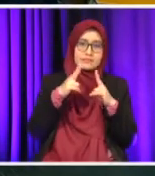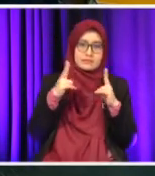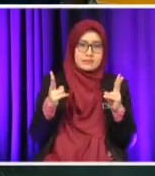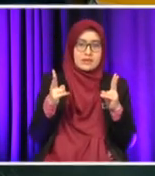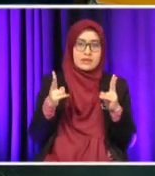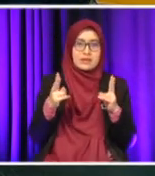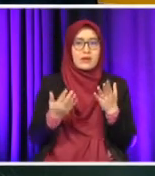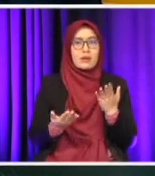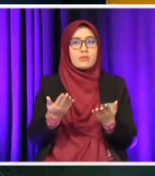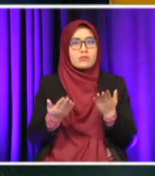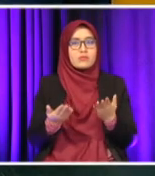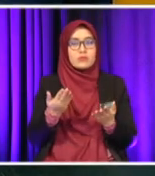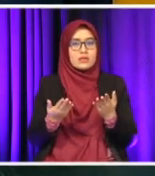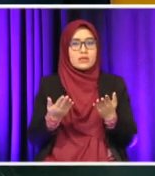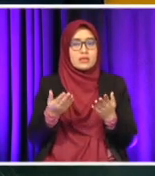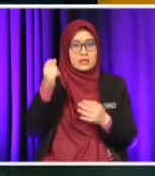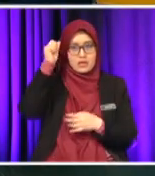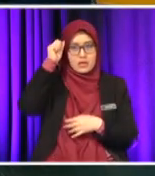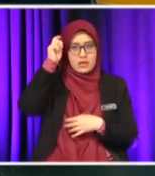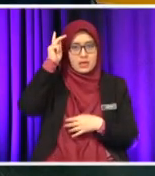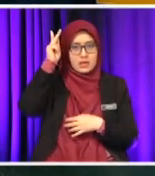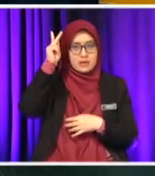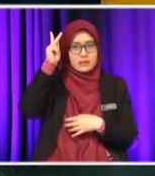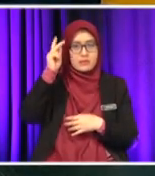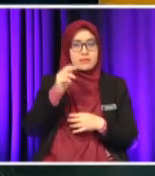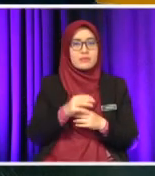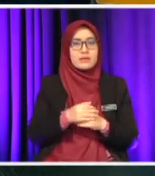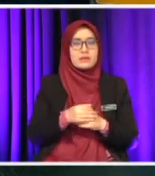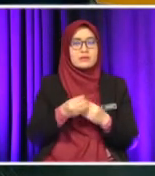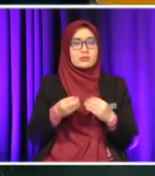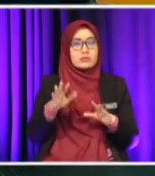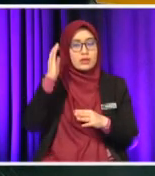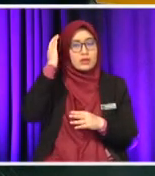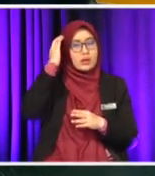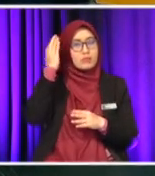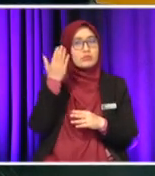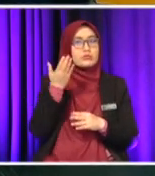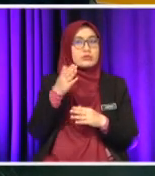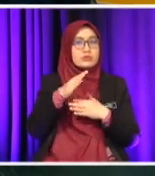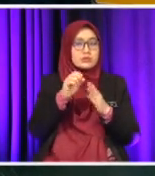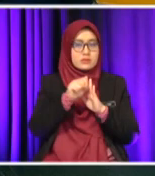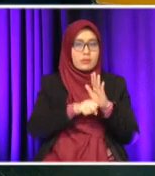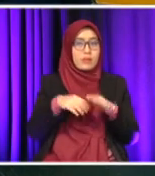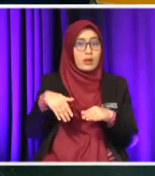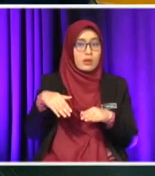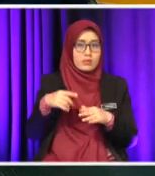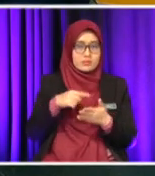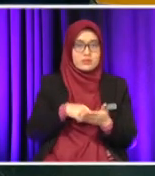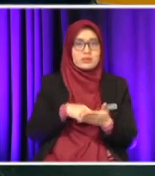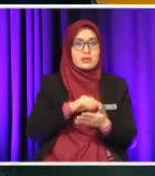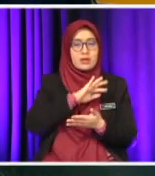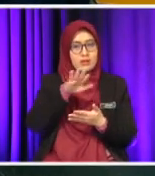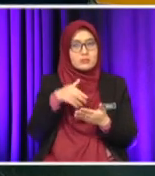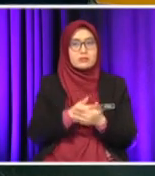Mungkin pendendahan ah jadi pendendahan adalah satu elemen penting dalam pembelajaran Nah jadi mungkin